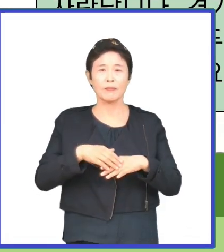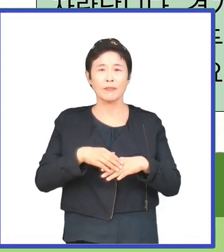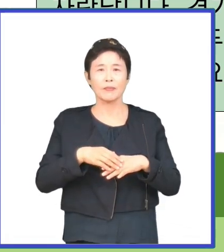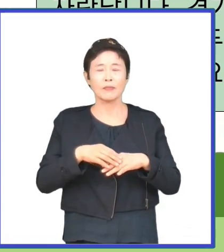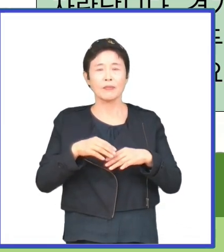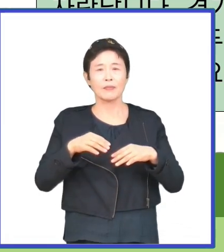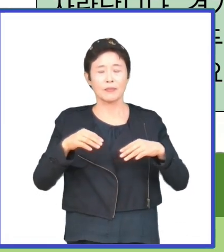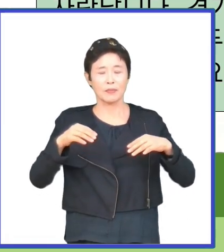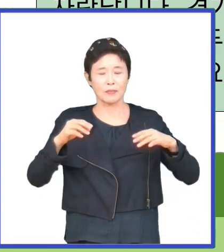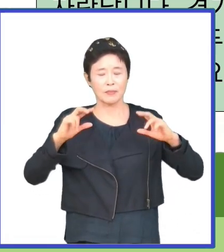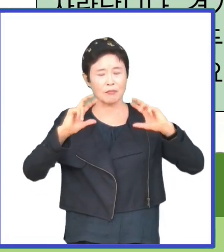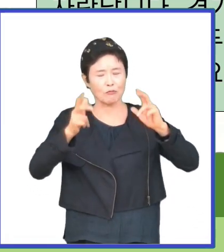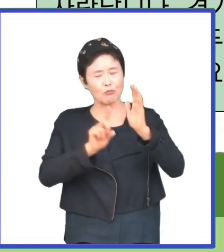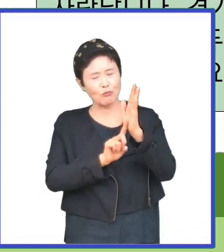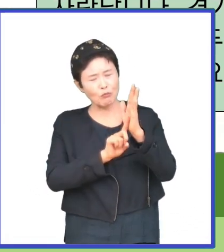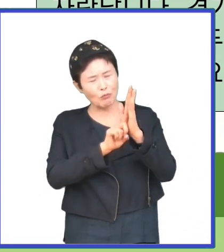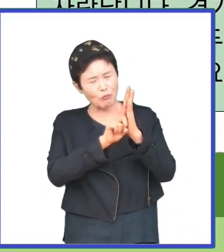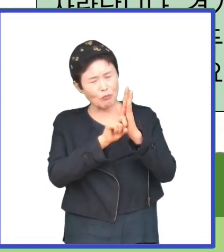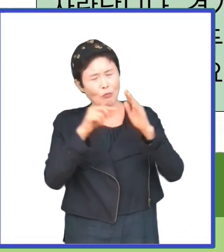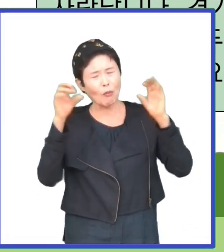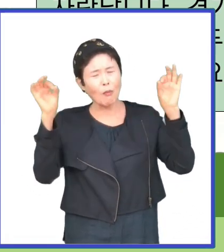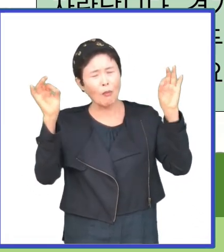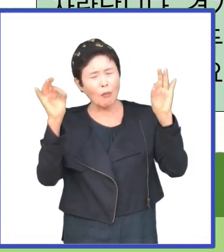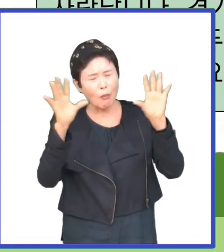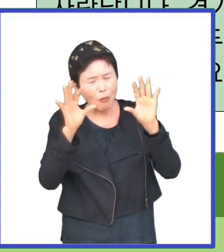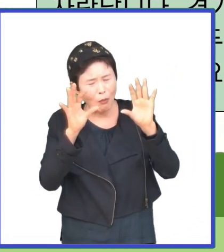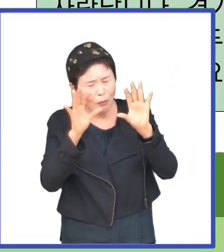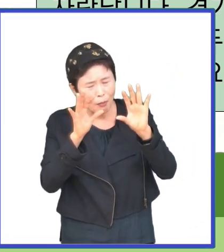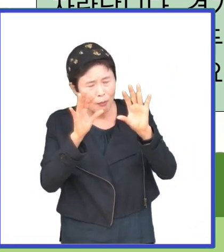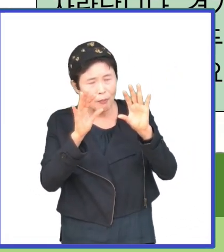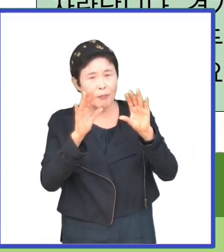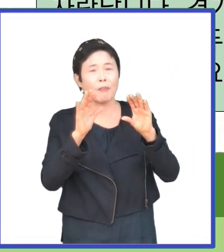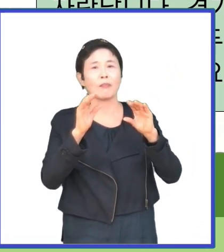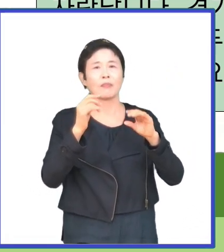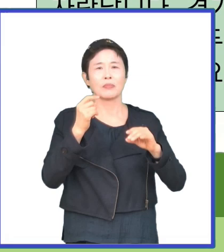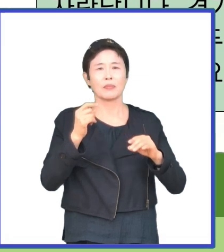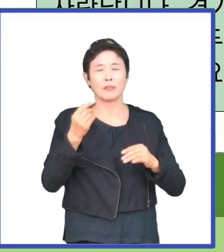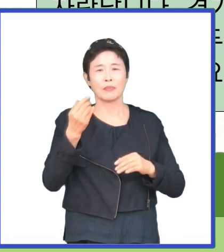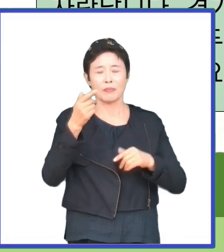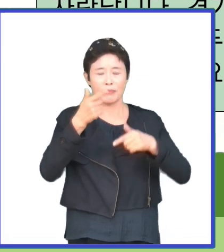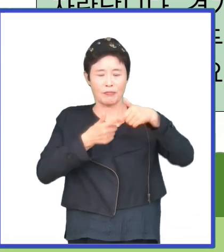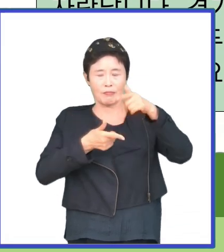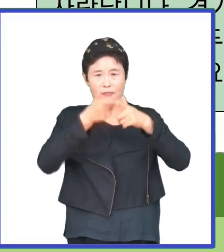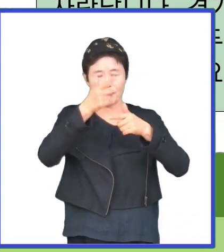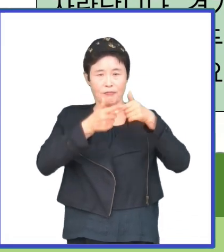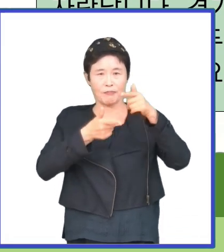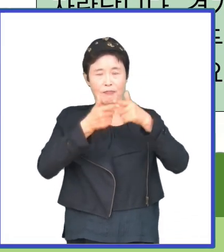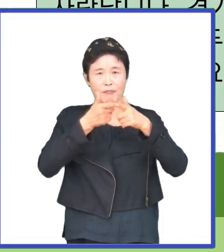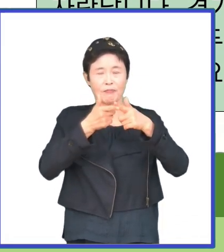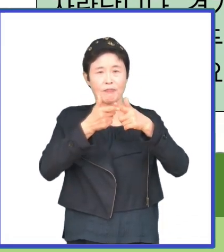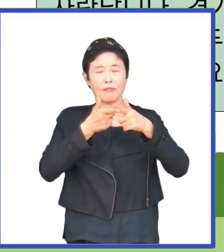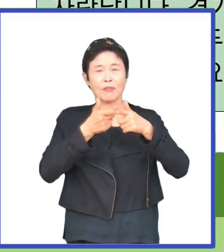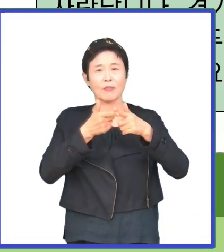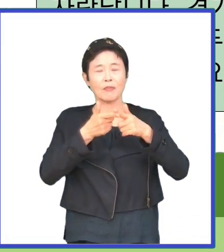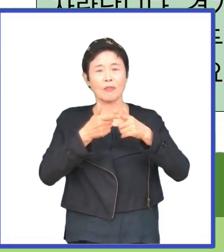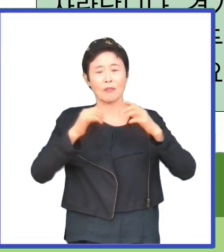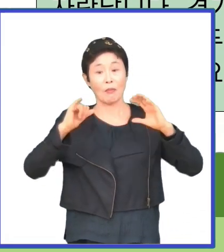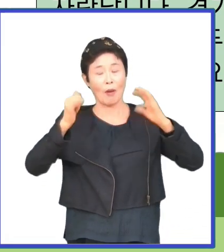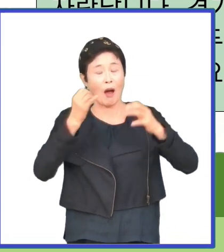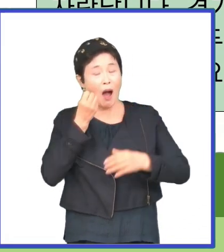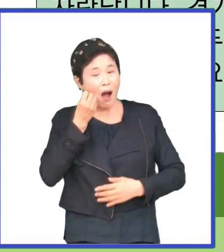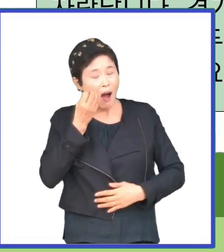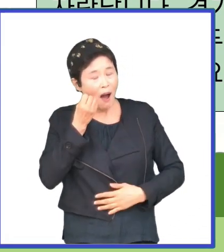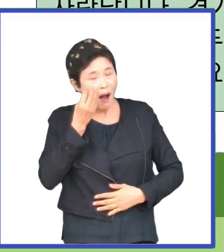마지막은 지구온난화에 의해 소멸 위기에 처한 난쟁이 희귀수종 눈축백 나무입니다. 세계적으로 매우